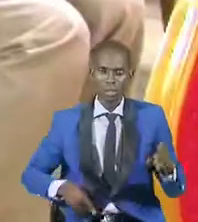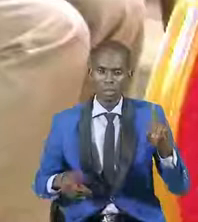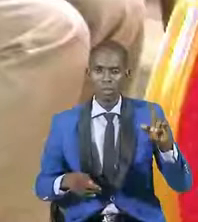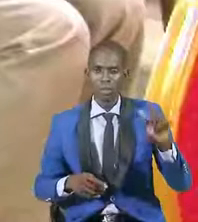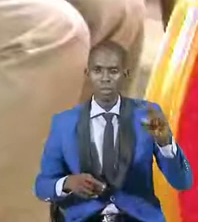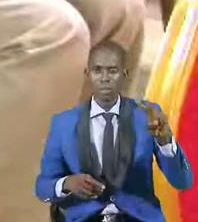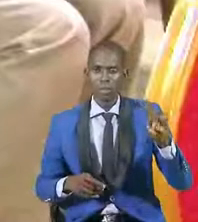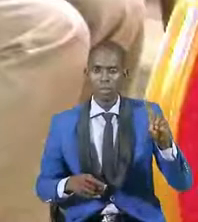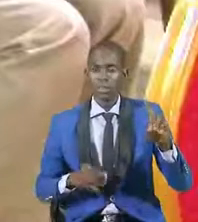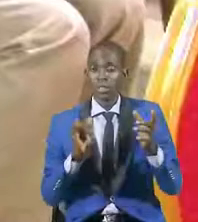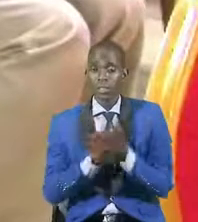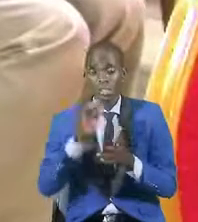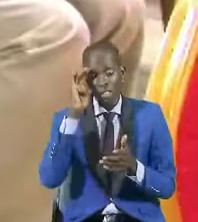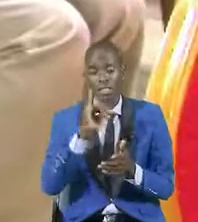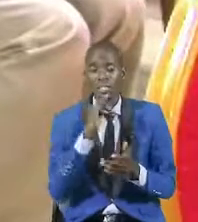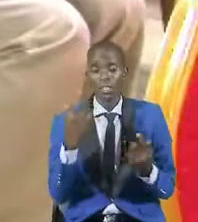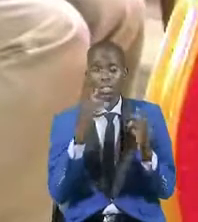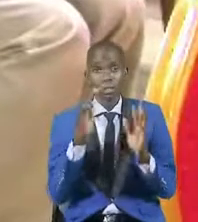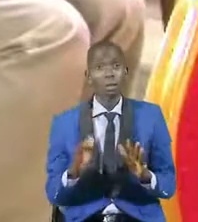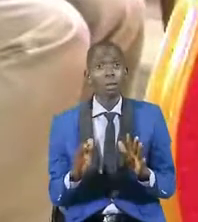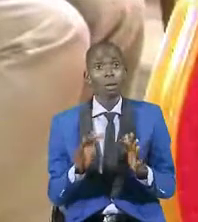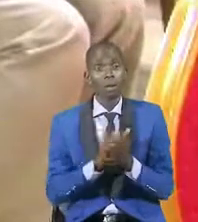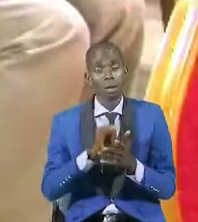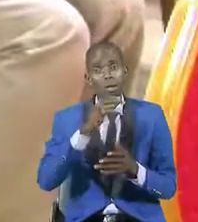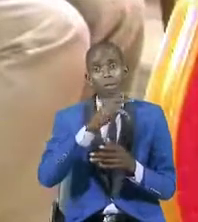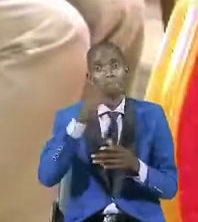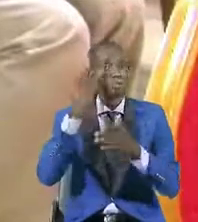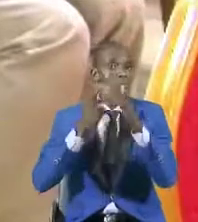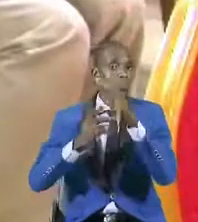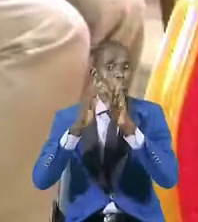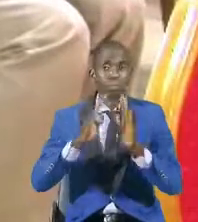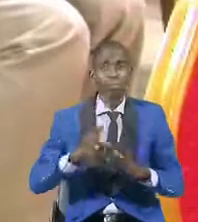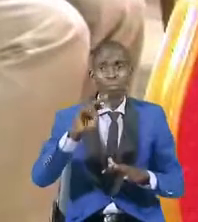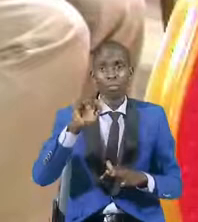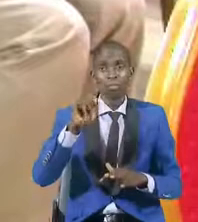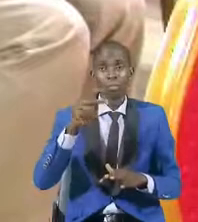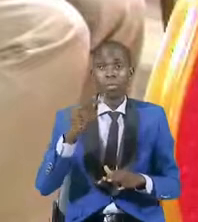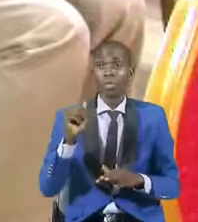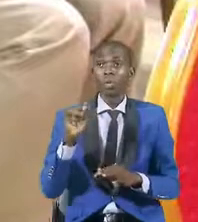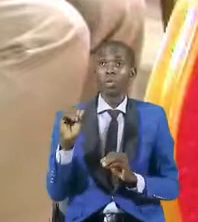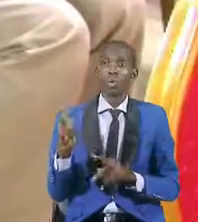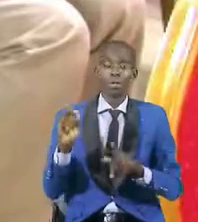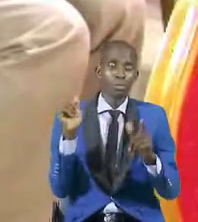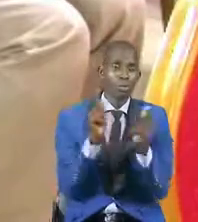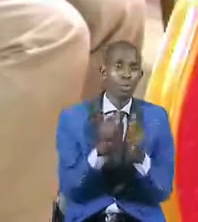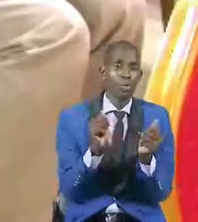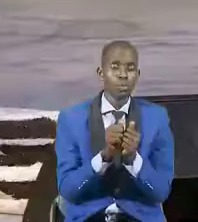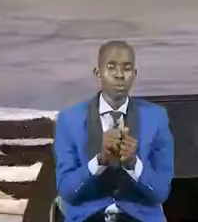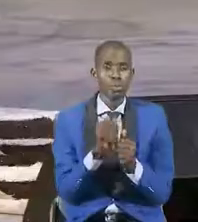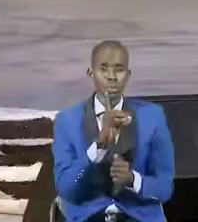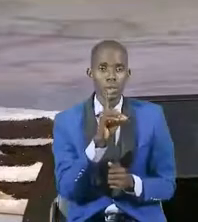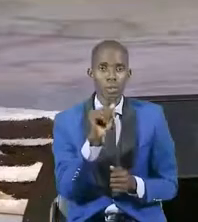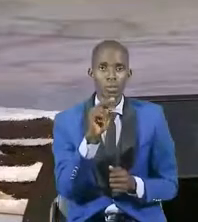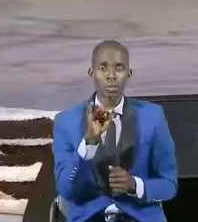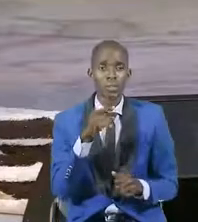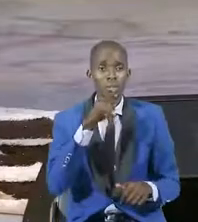David, Dieu a dit que je te dise que tu es pécheur. Non, ça c'est une confrontation. Il n'y a pas